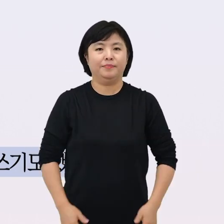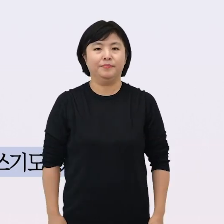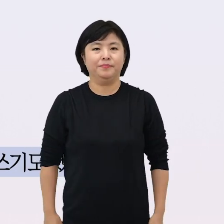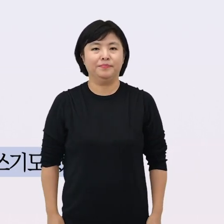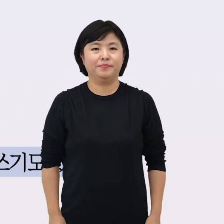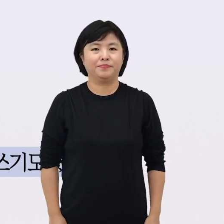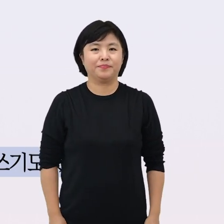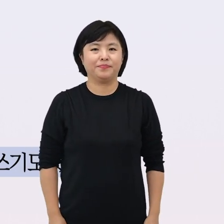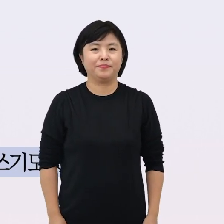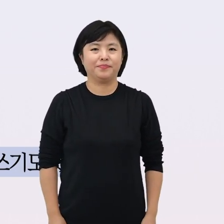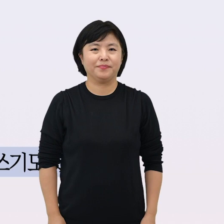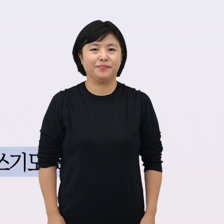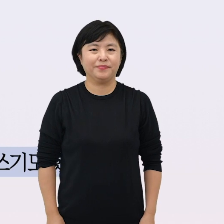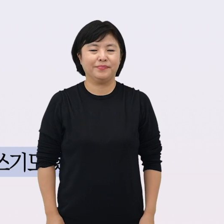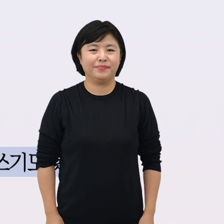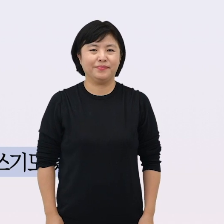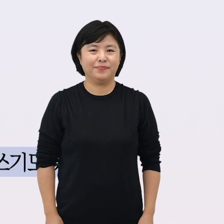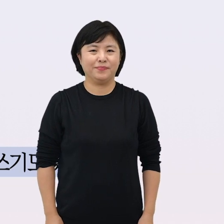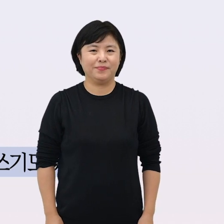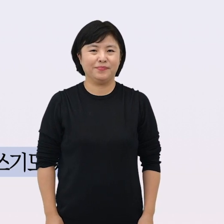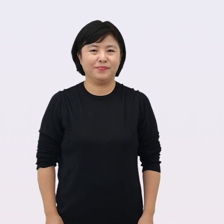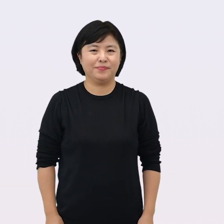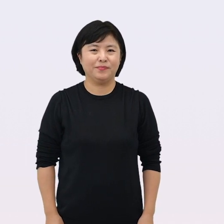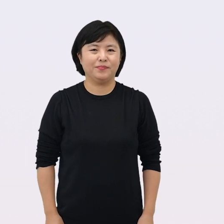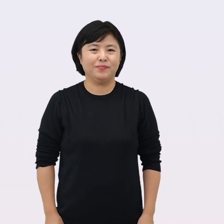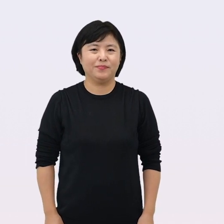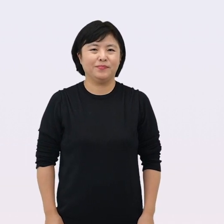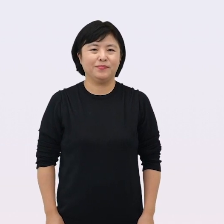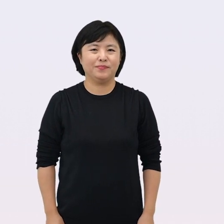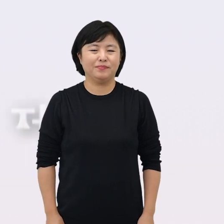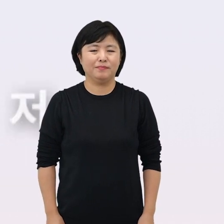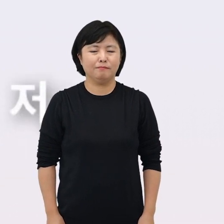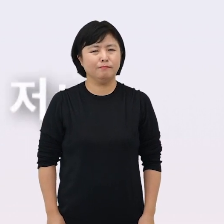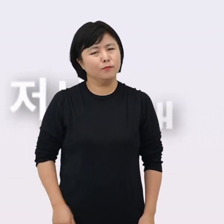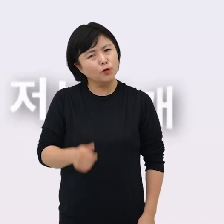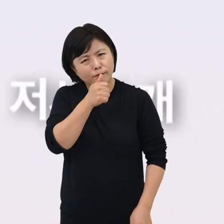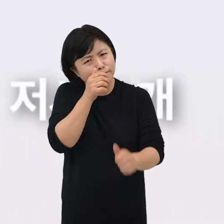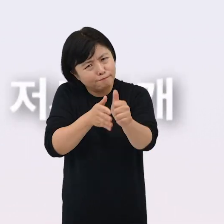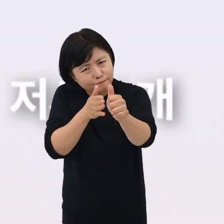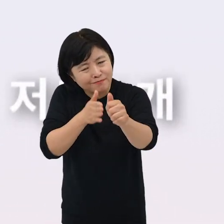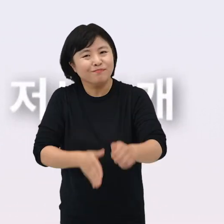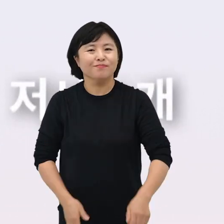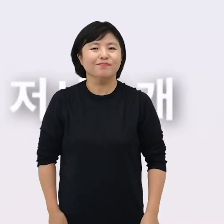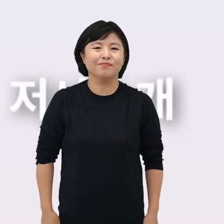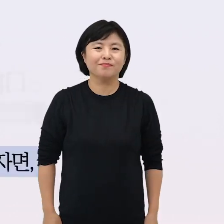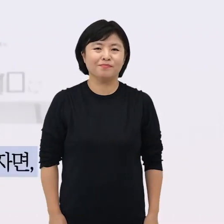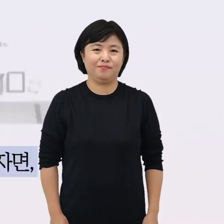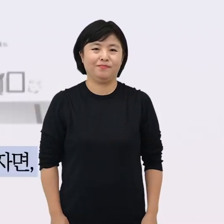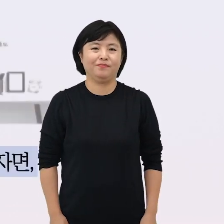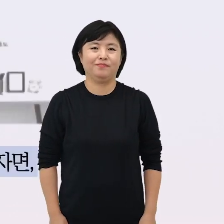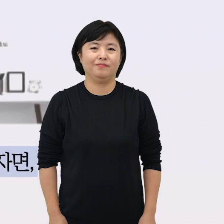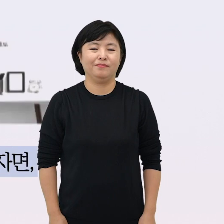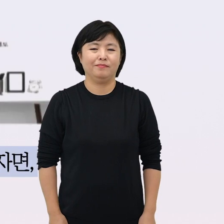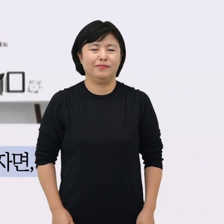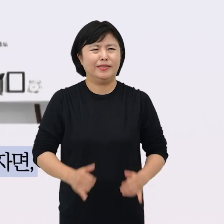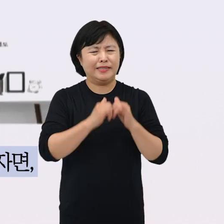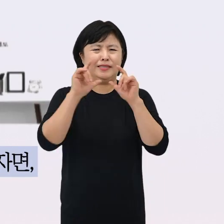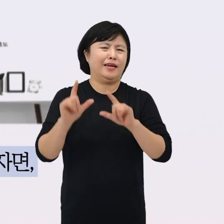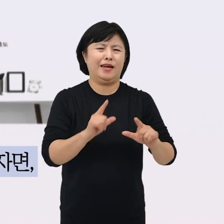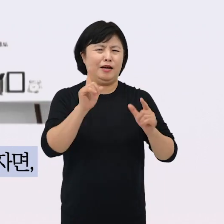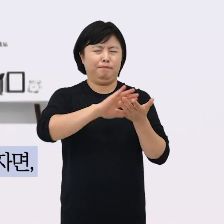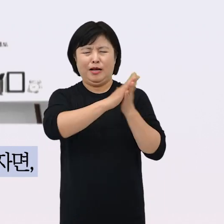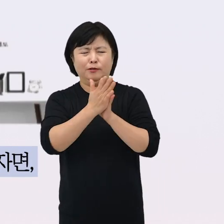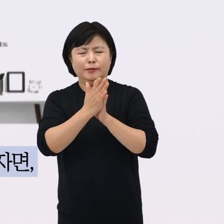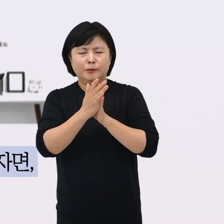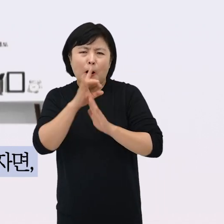책과 번역서를 쓰기도 했습니다. 소개 부탁드리겠습니다. 인생을 바꾸는 탐구